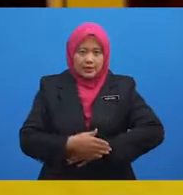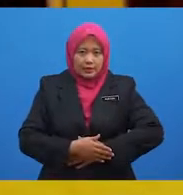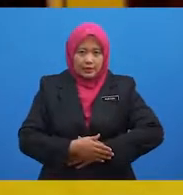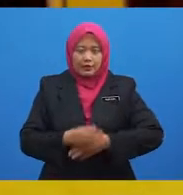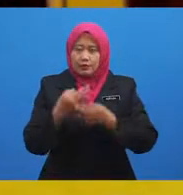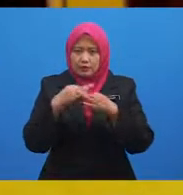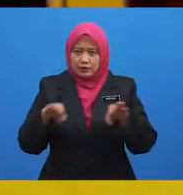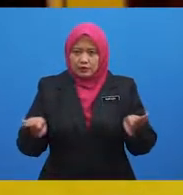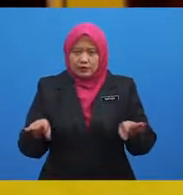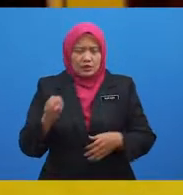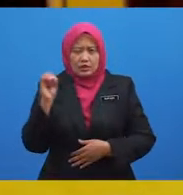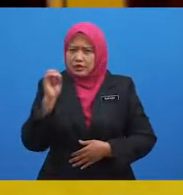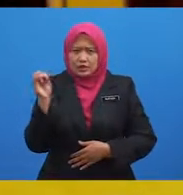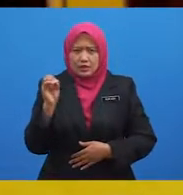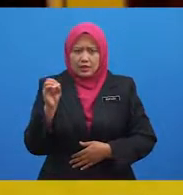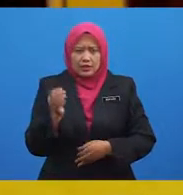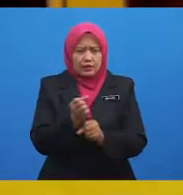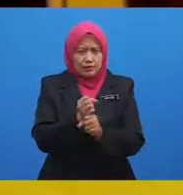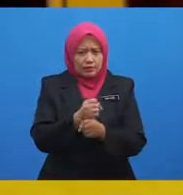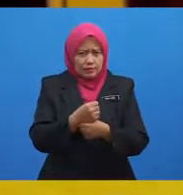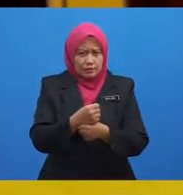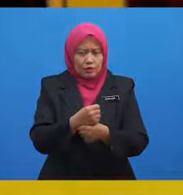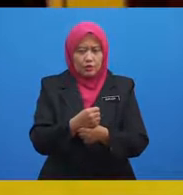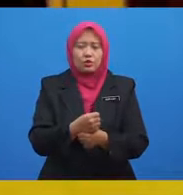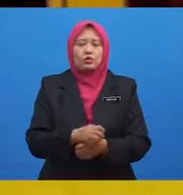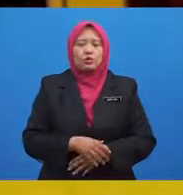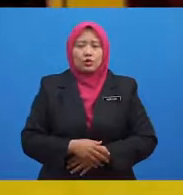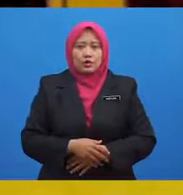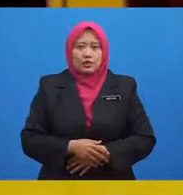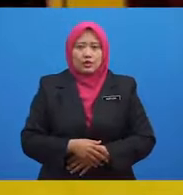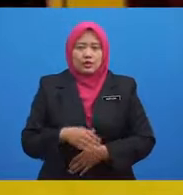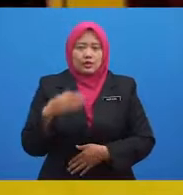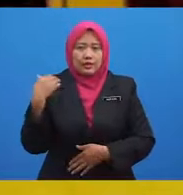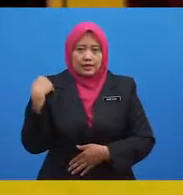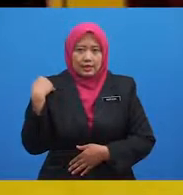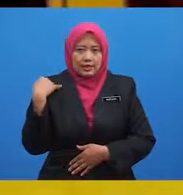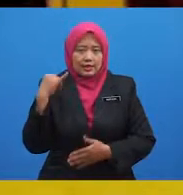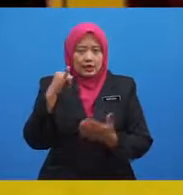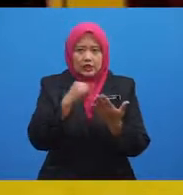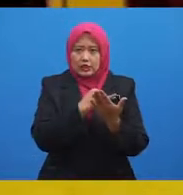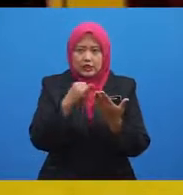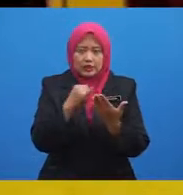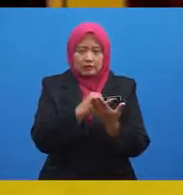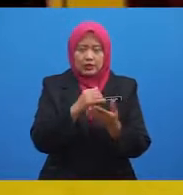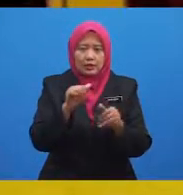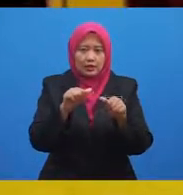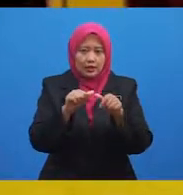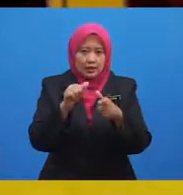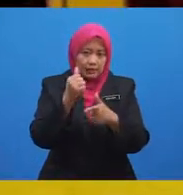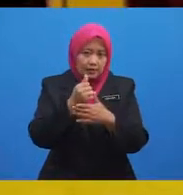segi rangkap, jumlah baris, sama ada mempunyai irama atau tidak. Secara